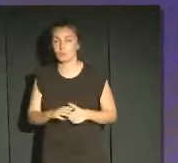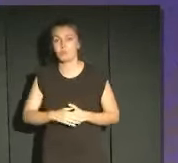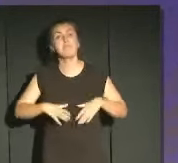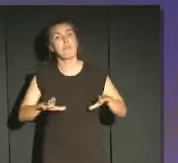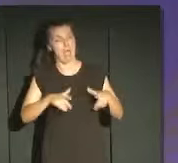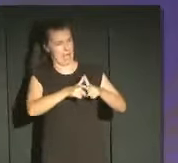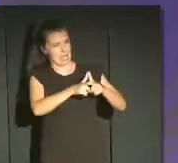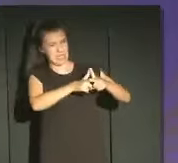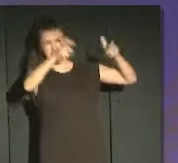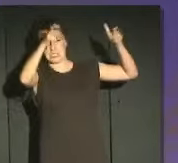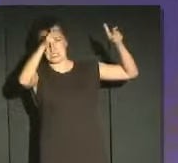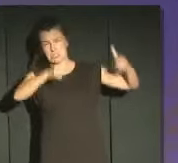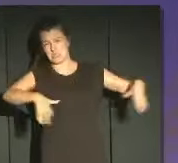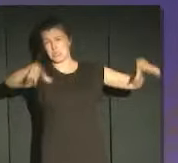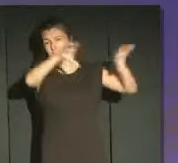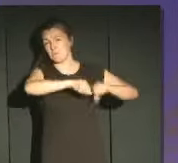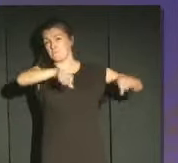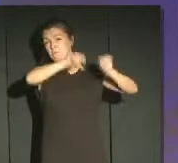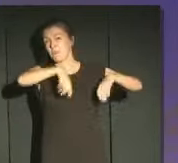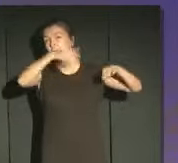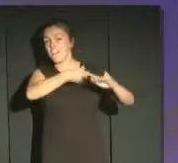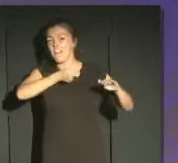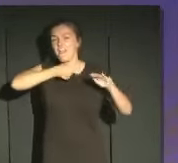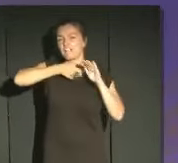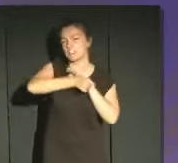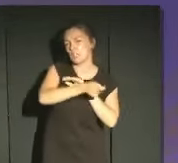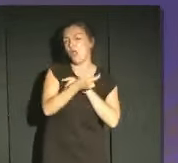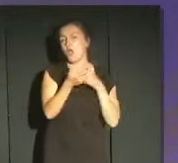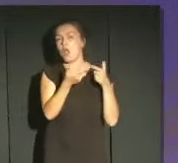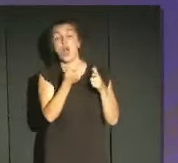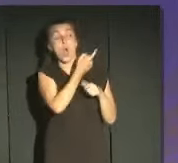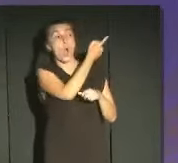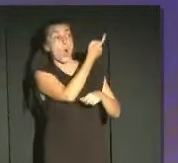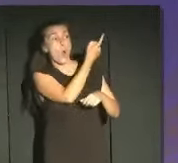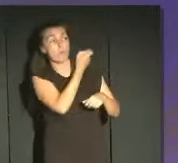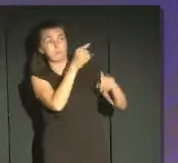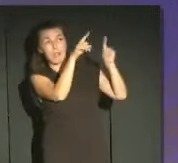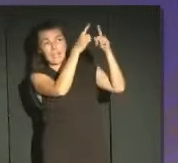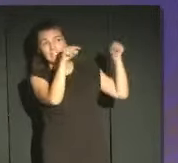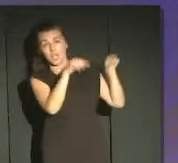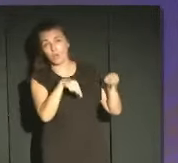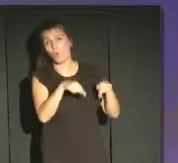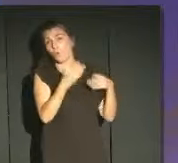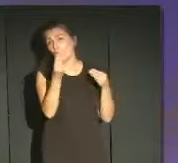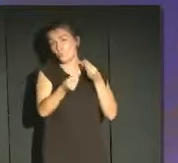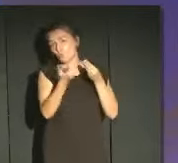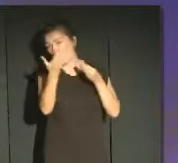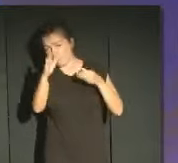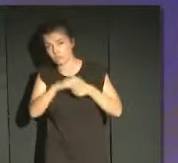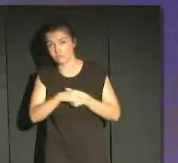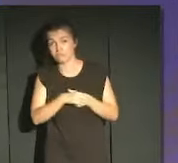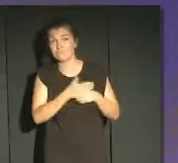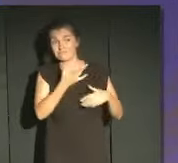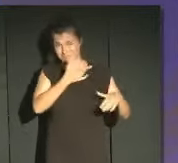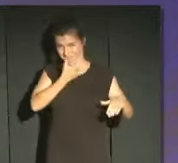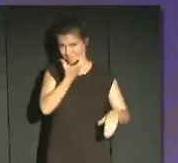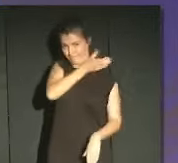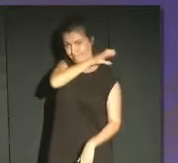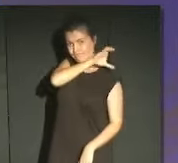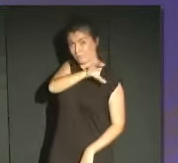agroindustries d'investisseurs qui viennent des quatre coins du monde ou qui viennent de l'Hexagone alors que les aides européennes